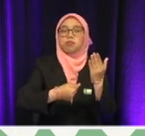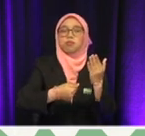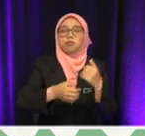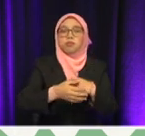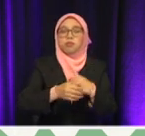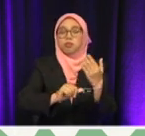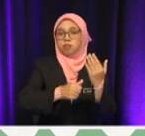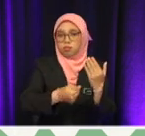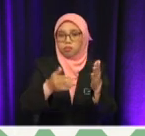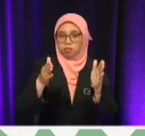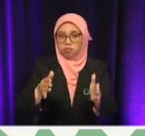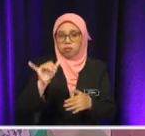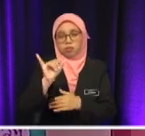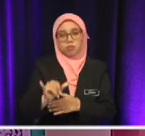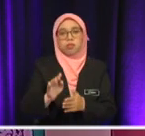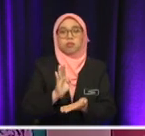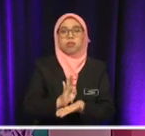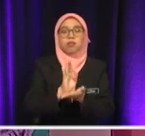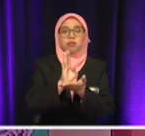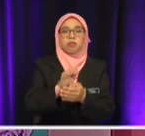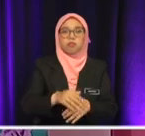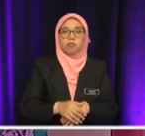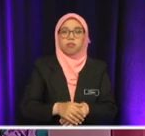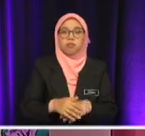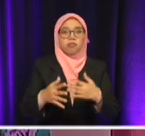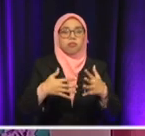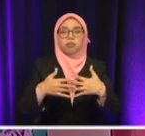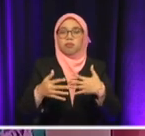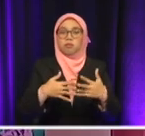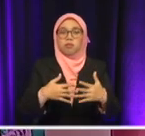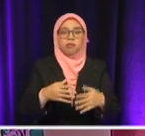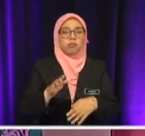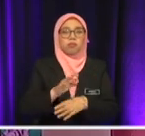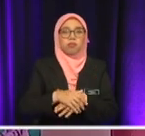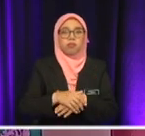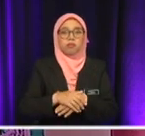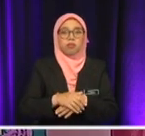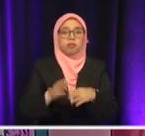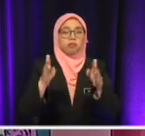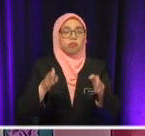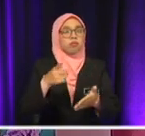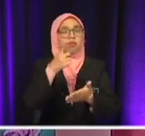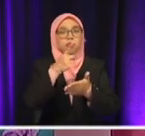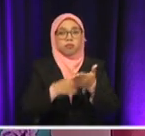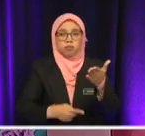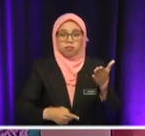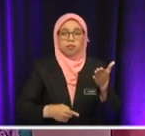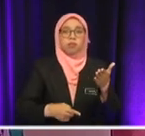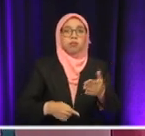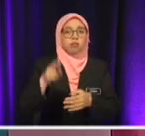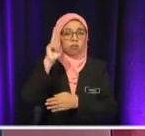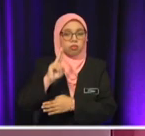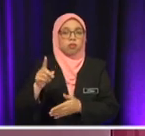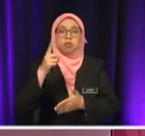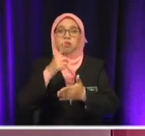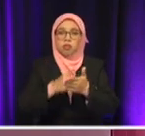akan bantu tak kira lah orang tu agama apa, budaya apa, bangsa apa, dari negara mana. Kalau dia nampak aja ada